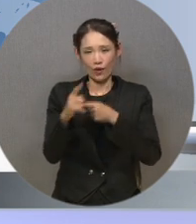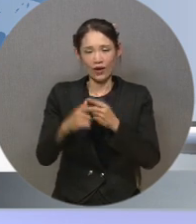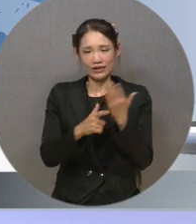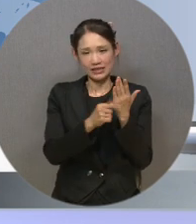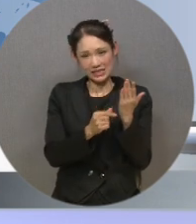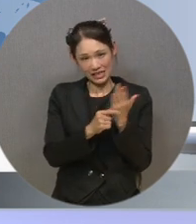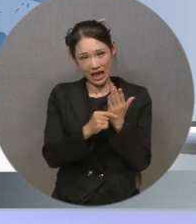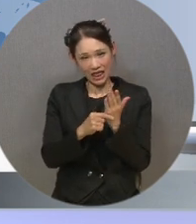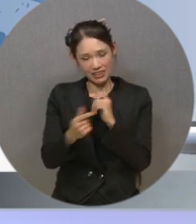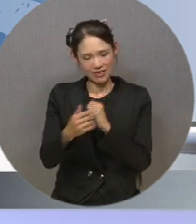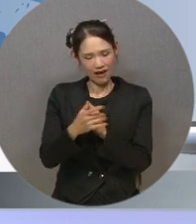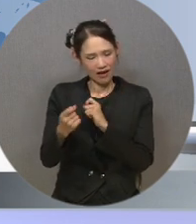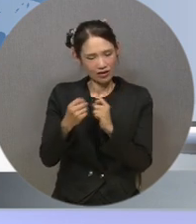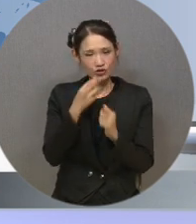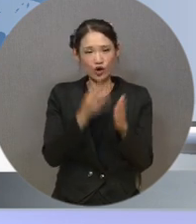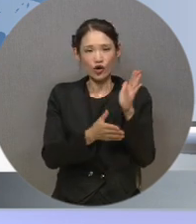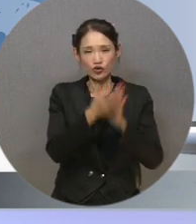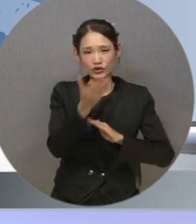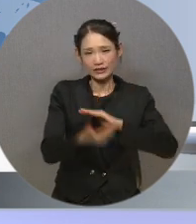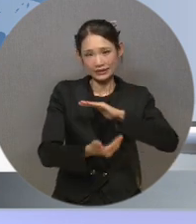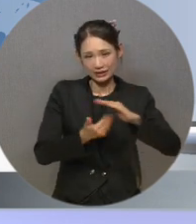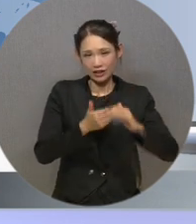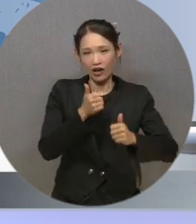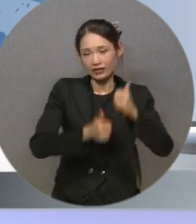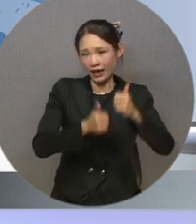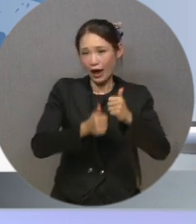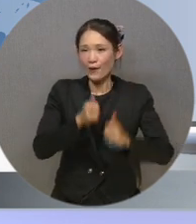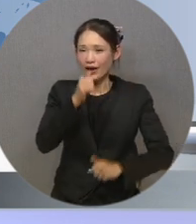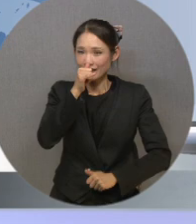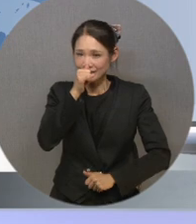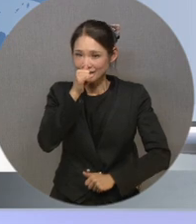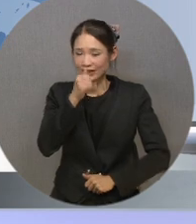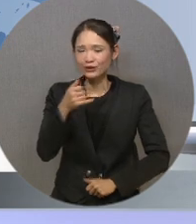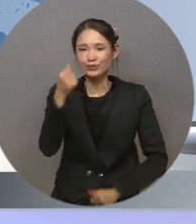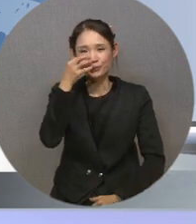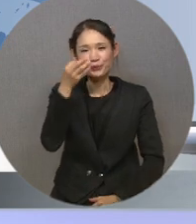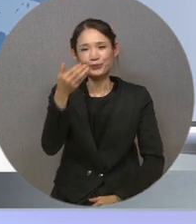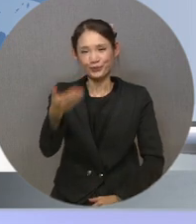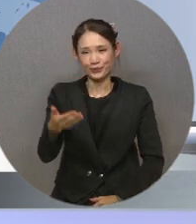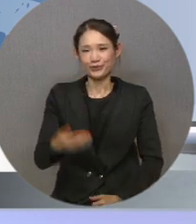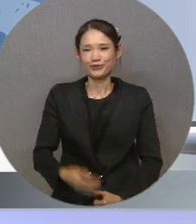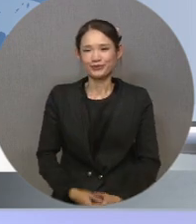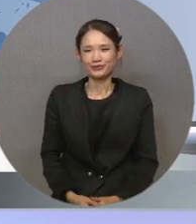두고 서울시 지역 예선대회가 열린 건데요. 최유라 기자가 소개합니다.